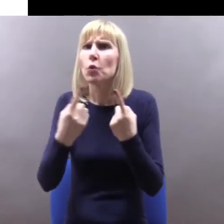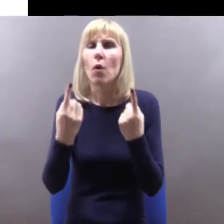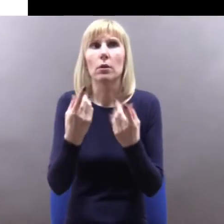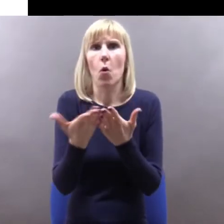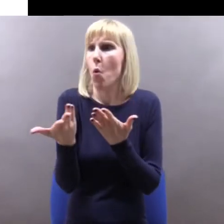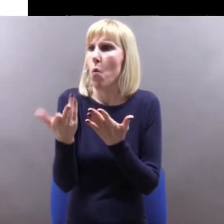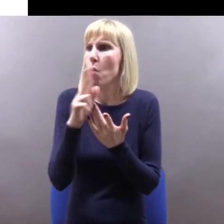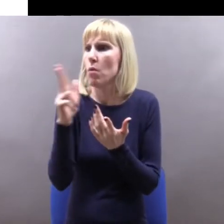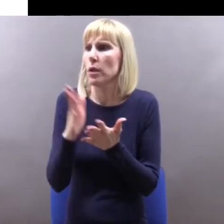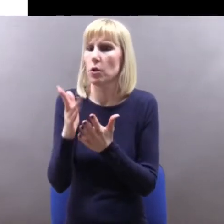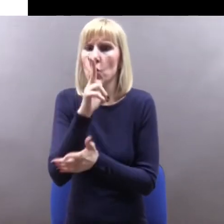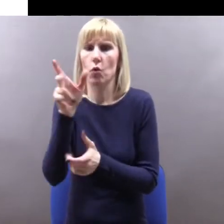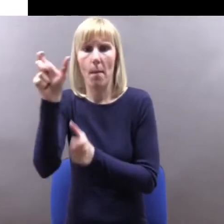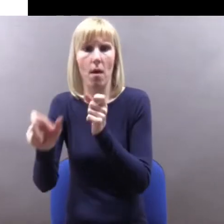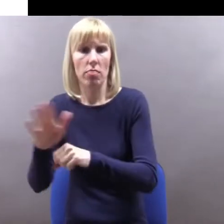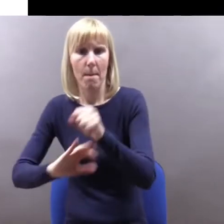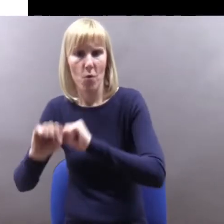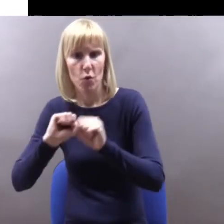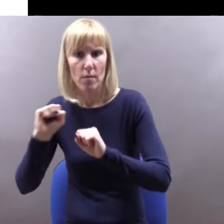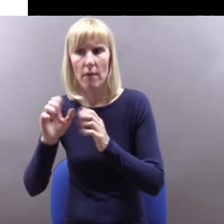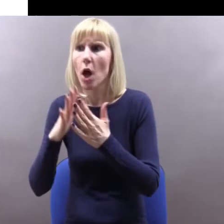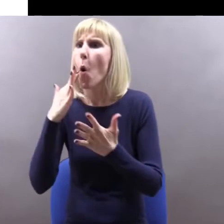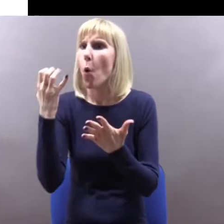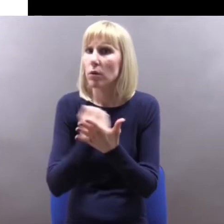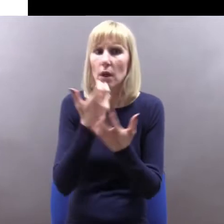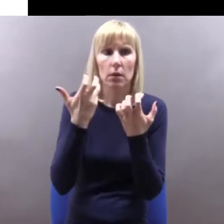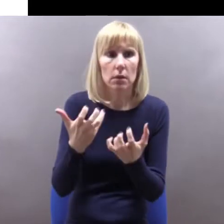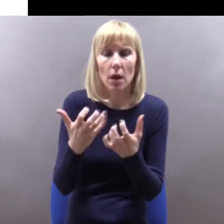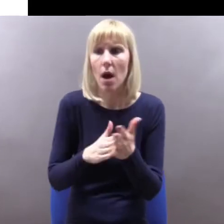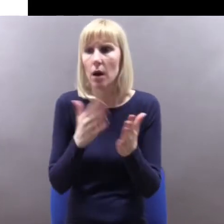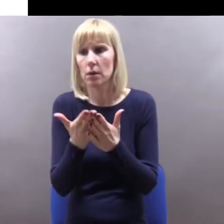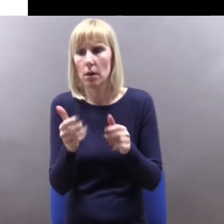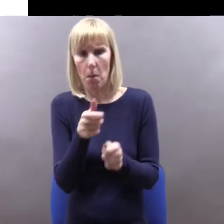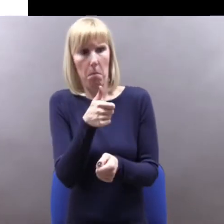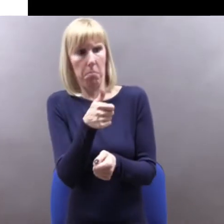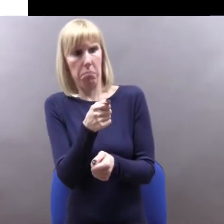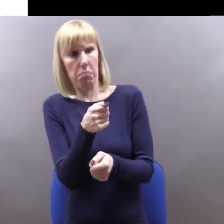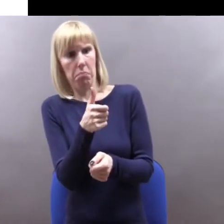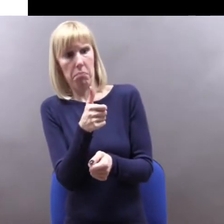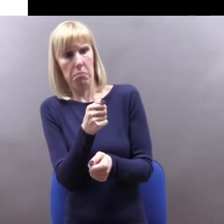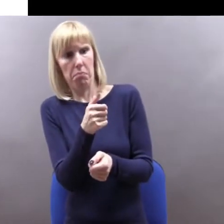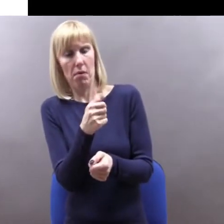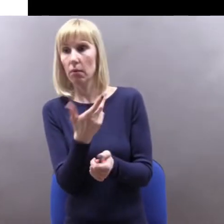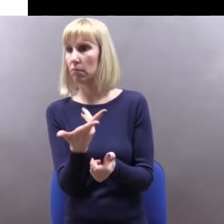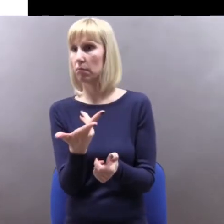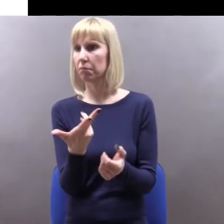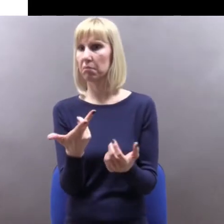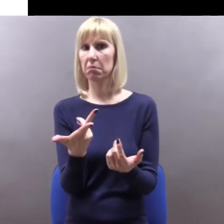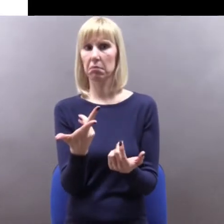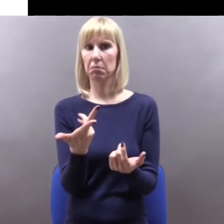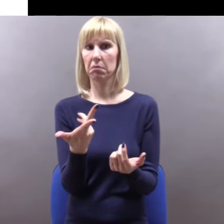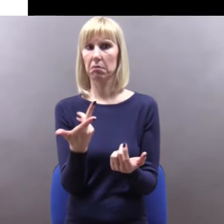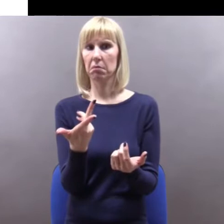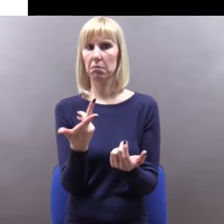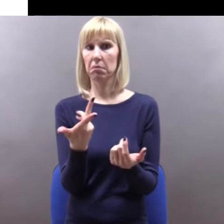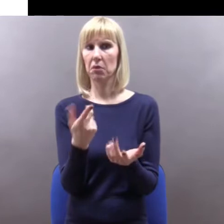że coś nie działa i nie wiadomo. I teraz zaczyna się popłoch i szukanie, czy to baterie w pilocie nie działają, czy faktycznie platforma się zepsuła.